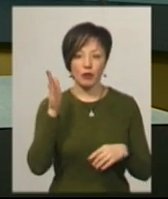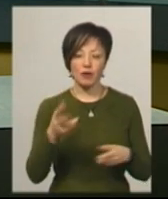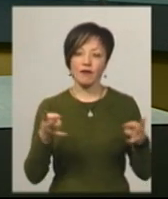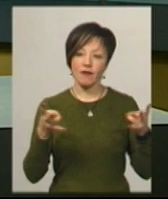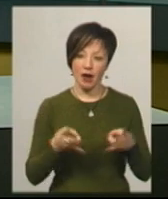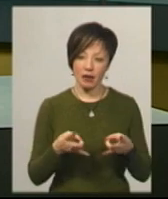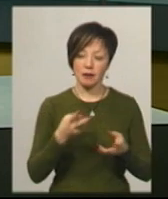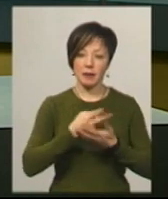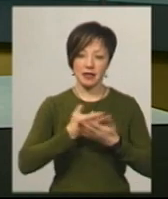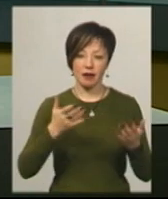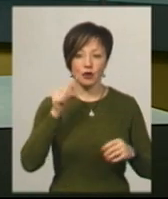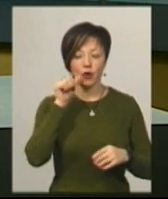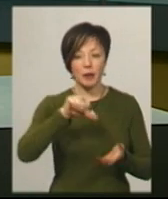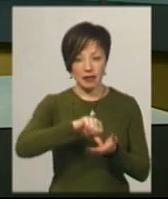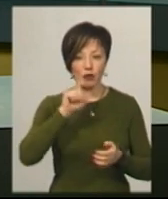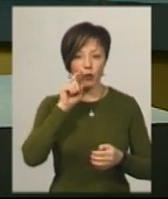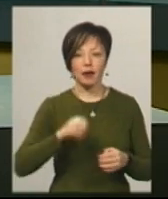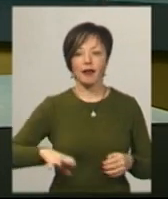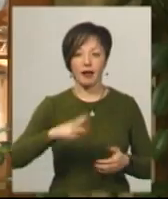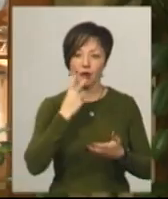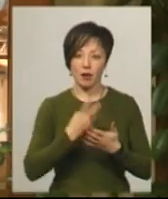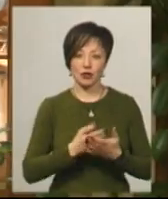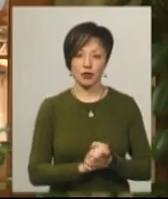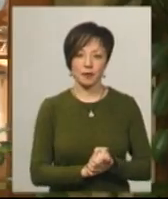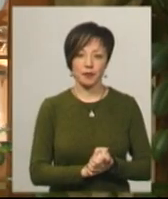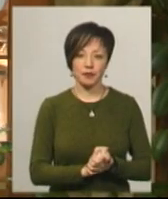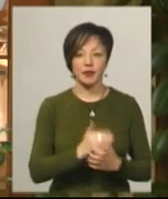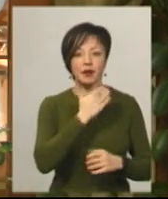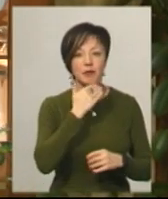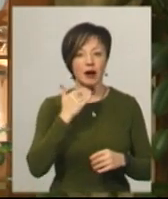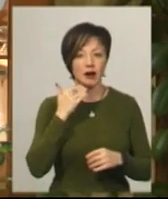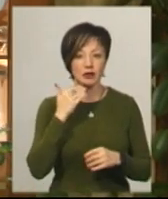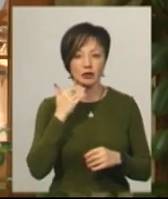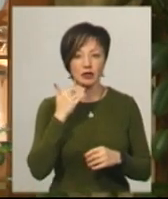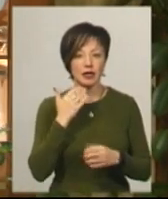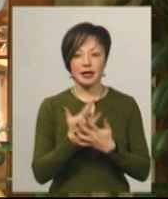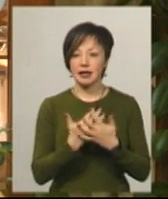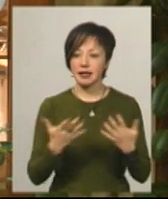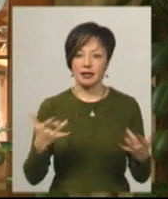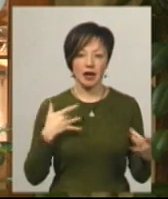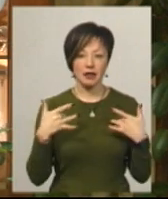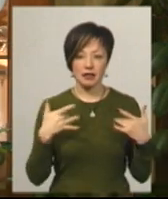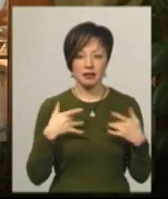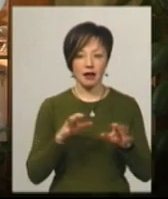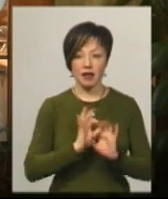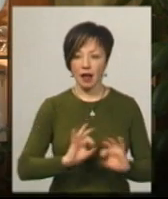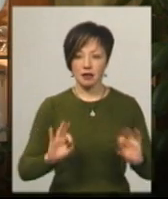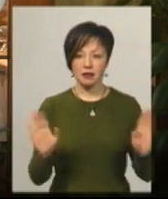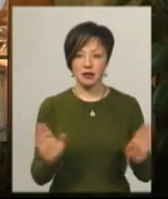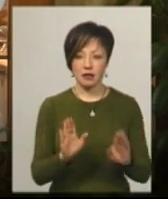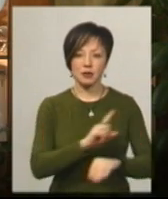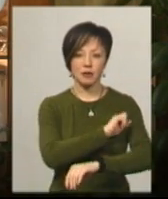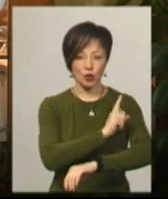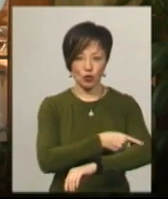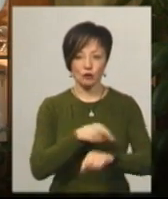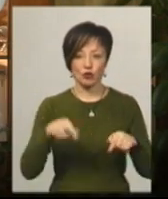вартий представити Україну на Євробаченні. Багато усіх різних артистів і класних пісень дуже буде сильний і